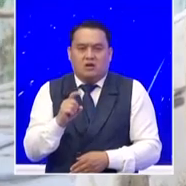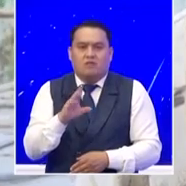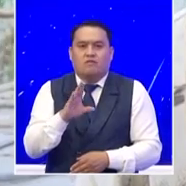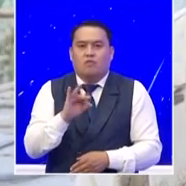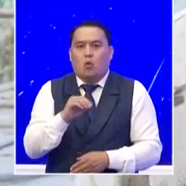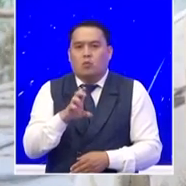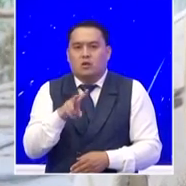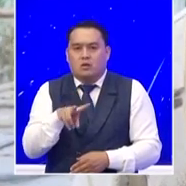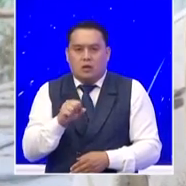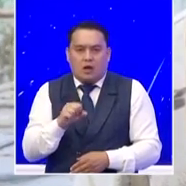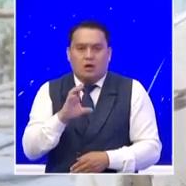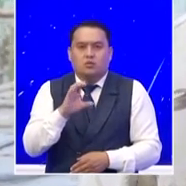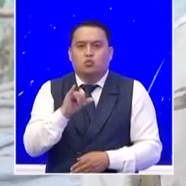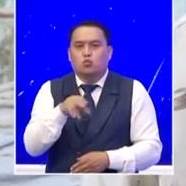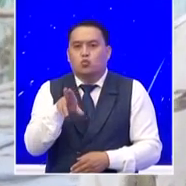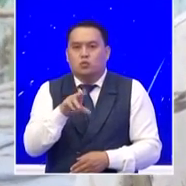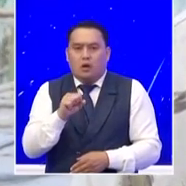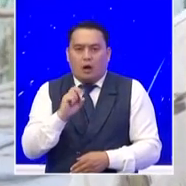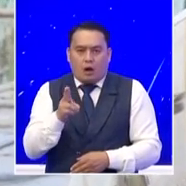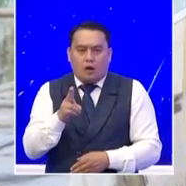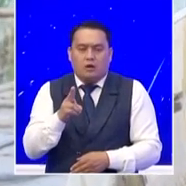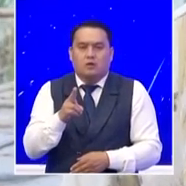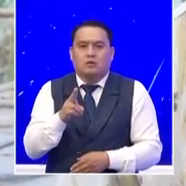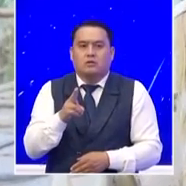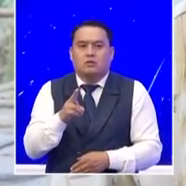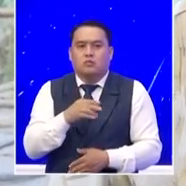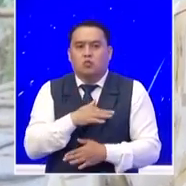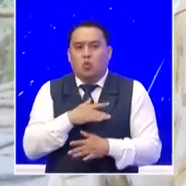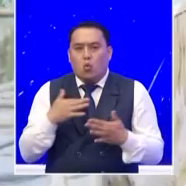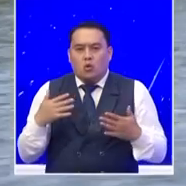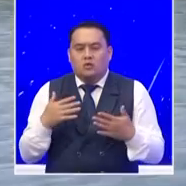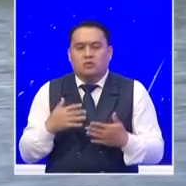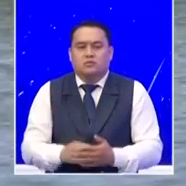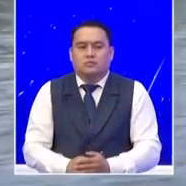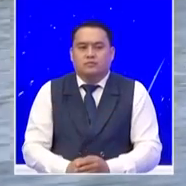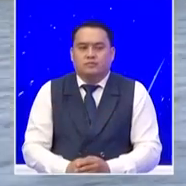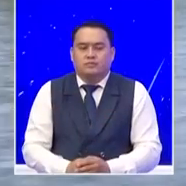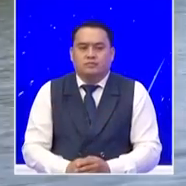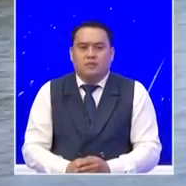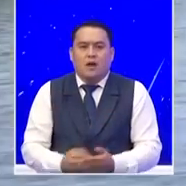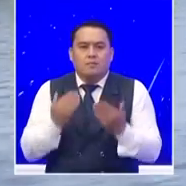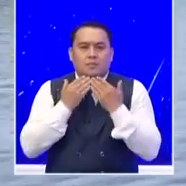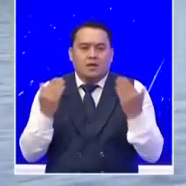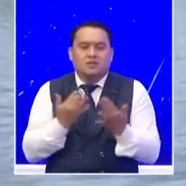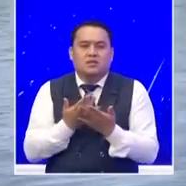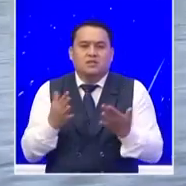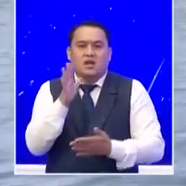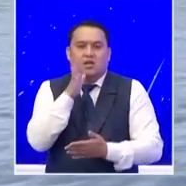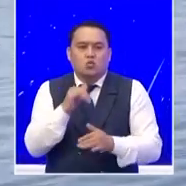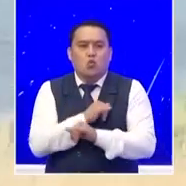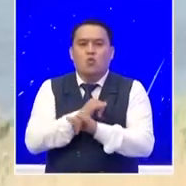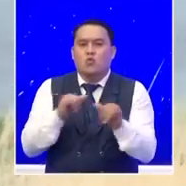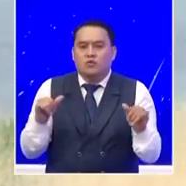вобла, судак, сазан, в основном превалирует сазан. В результате за последние несколько лет значительно